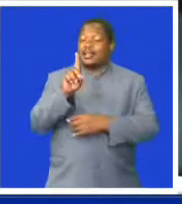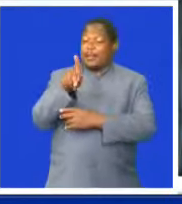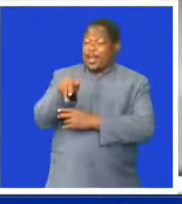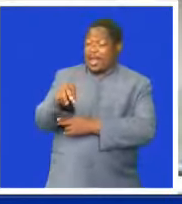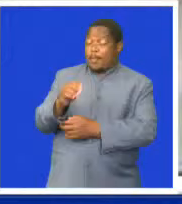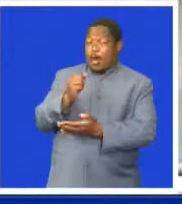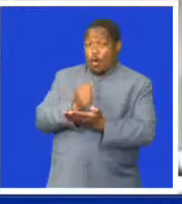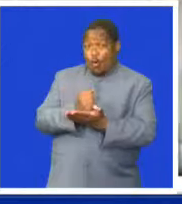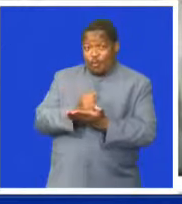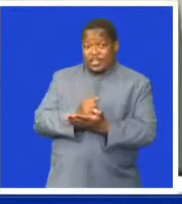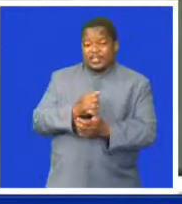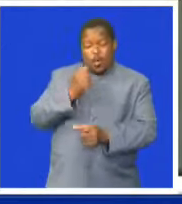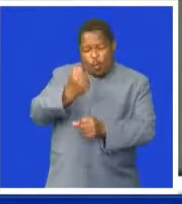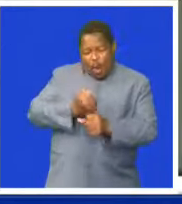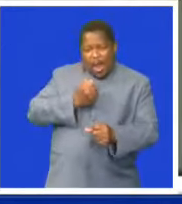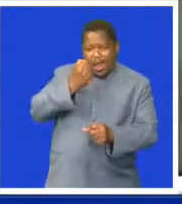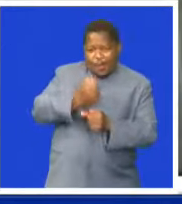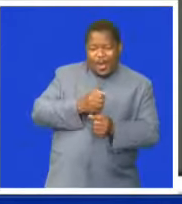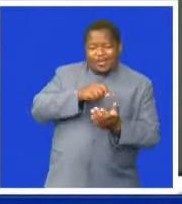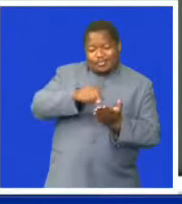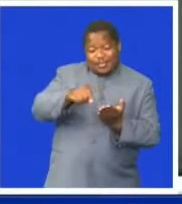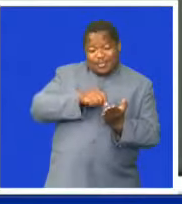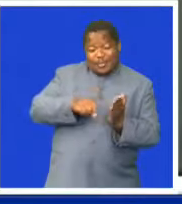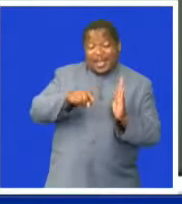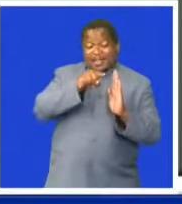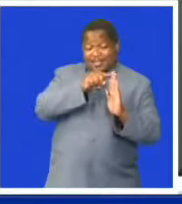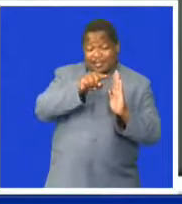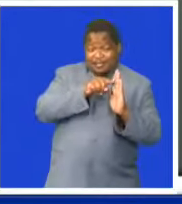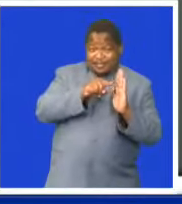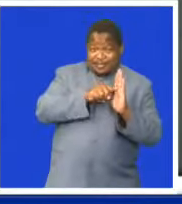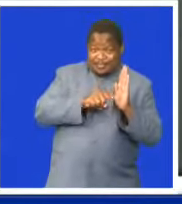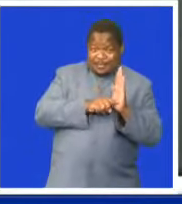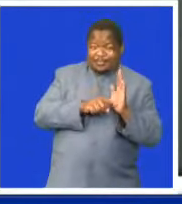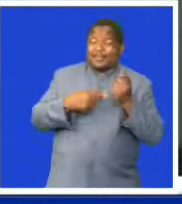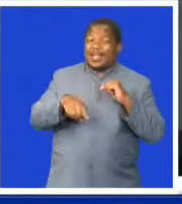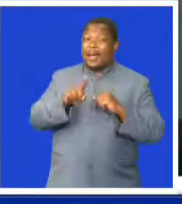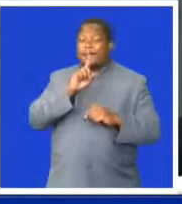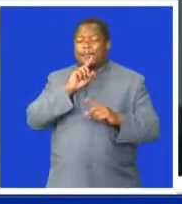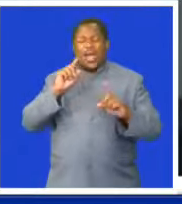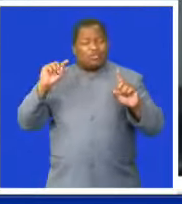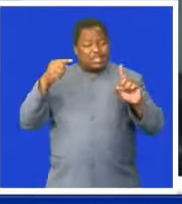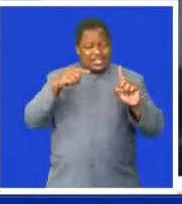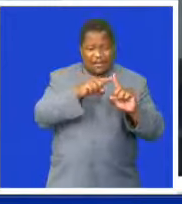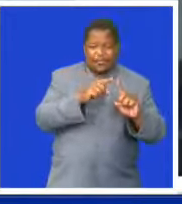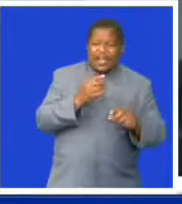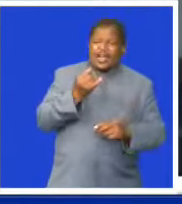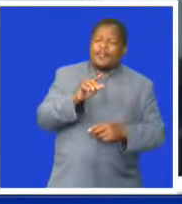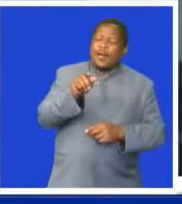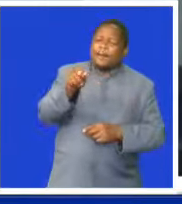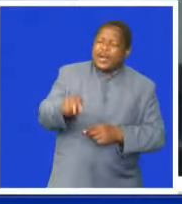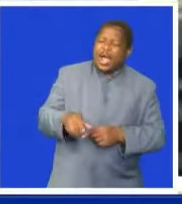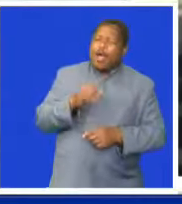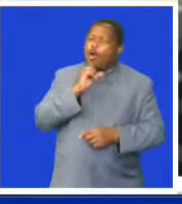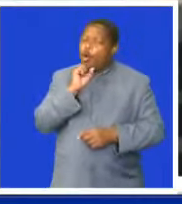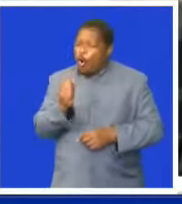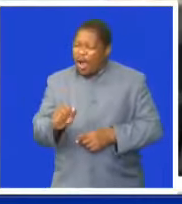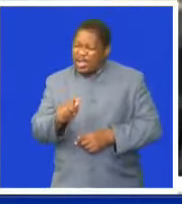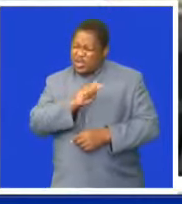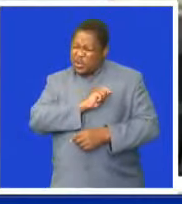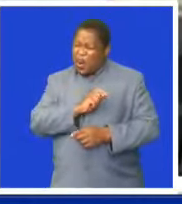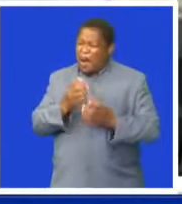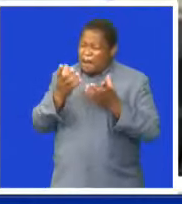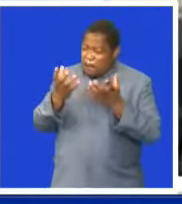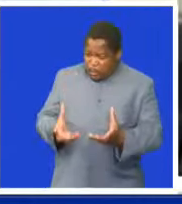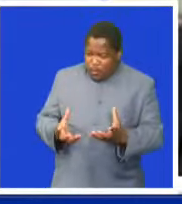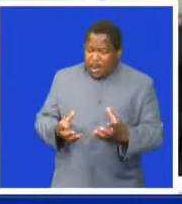labanjani kodwa-ke bahlose ukuthi kungene loyo mvulo omdzala lokungena adzinge kakhulu kungangeni loyo lokubonakala ukuthi usenebantwana leyo